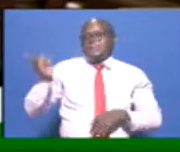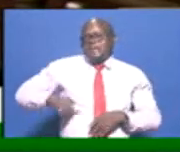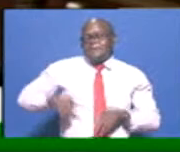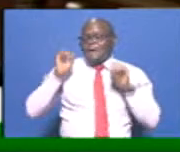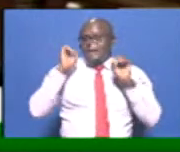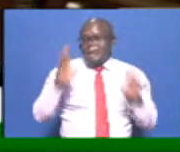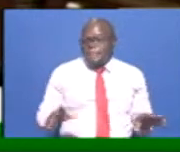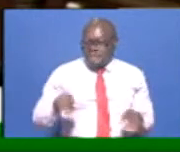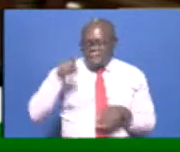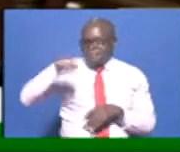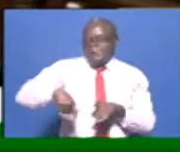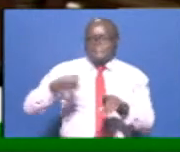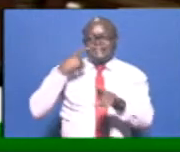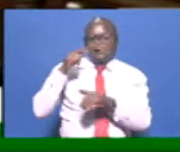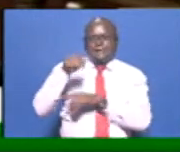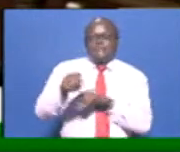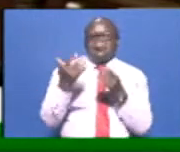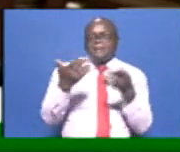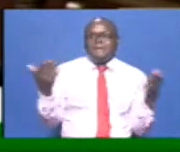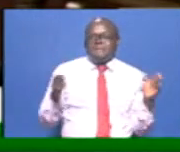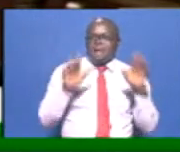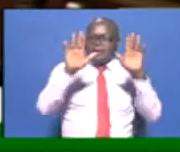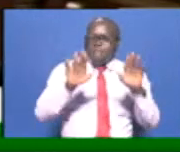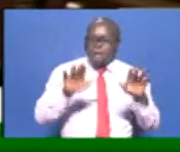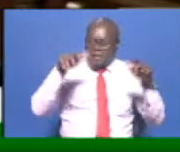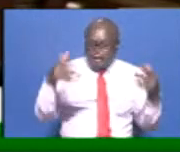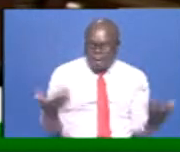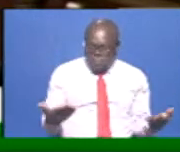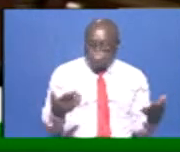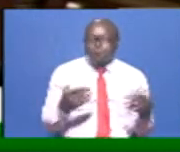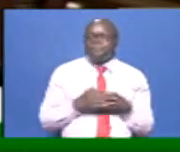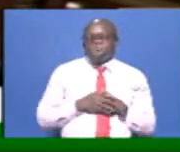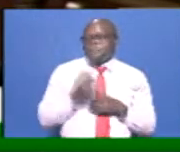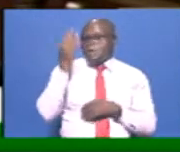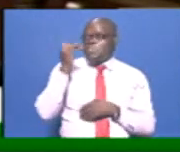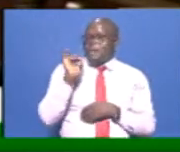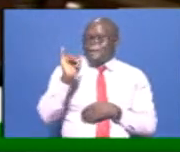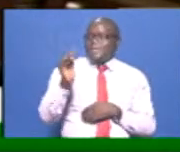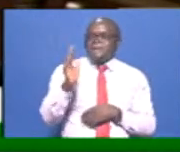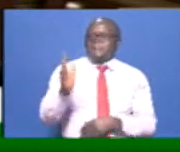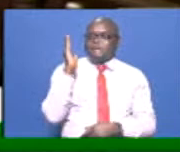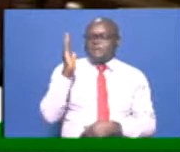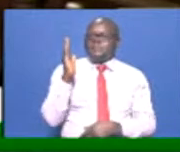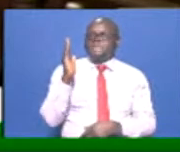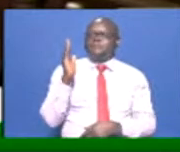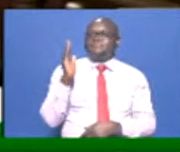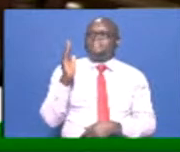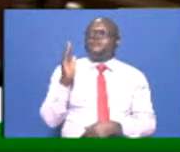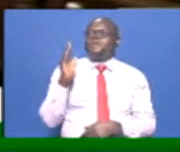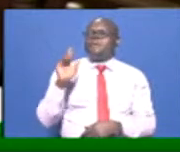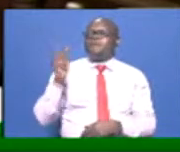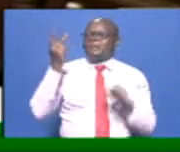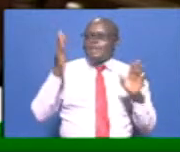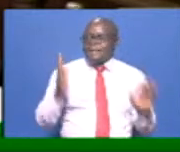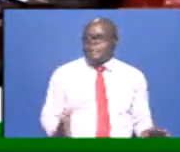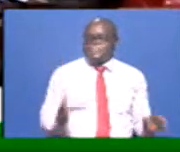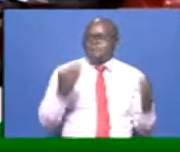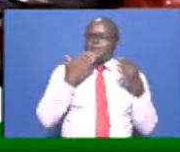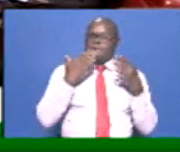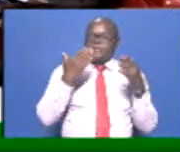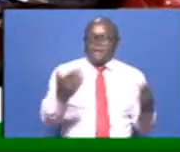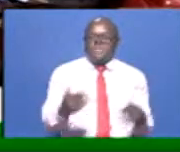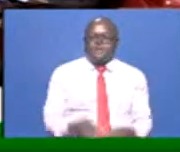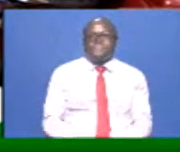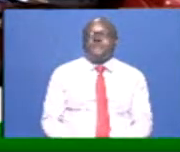kwa ile umuhimu ambayo iko naye kwa sababu ya security ya wa Kenya. Asante Bwana Speaker.